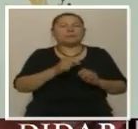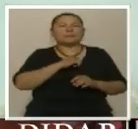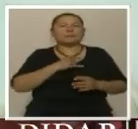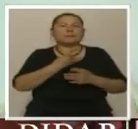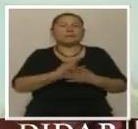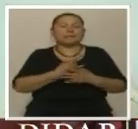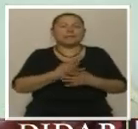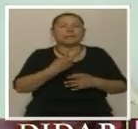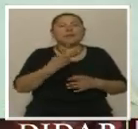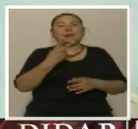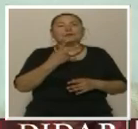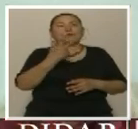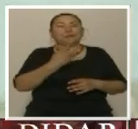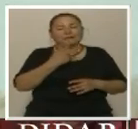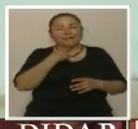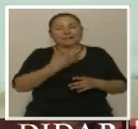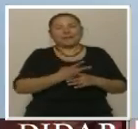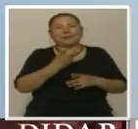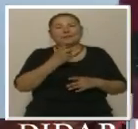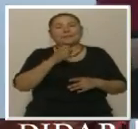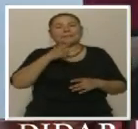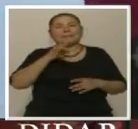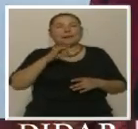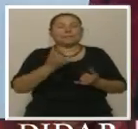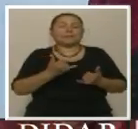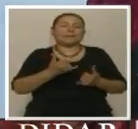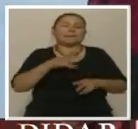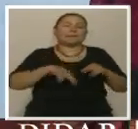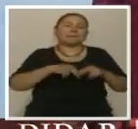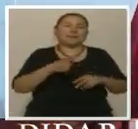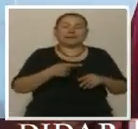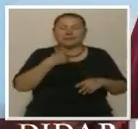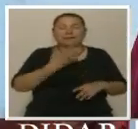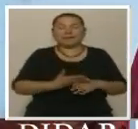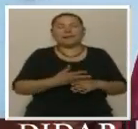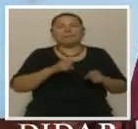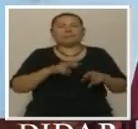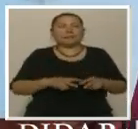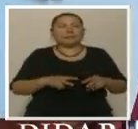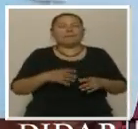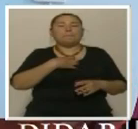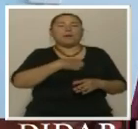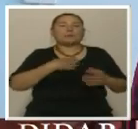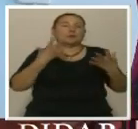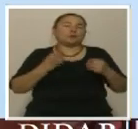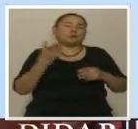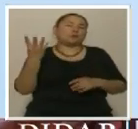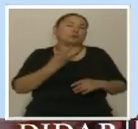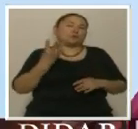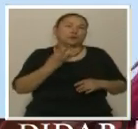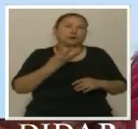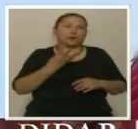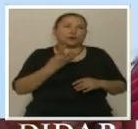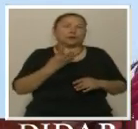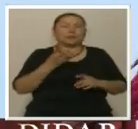кішкентайы 3 келі 200 грамм. Қазіргі таңда аналар мен сәбилерінің көңіл-күйі қанағаттанарлық дейді мамандар. Маңызды күнде 4-ші сәбиін